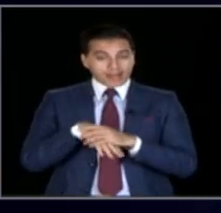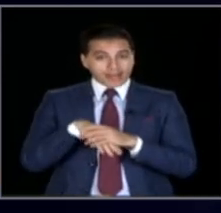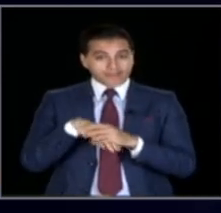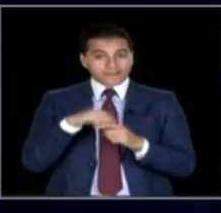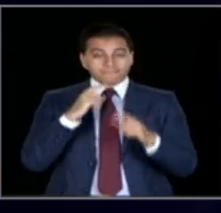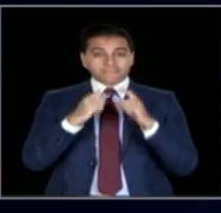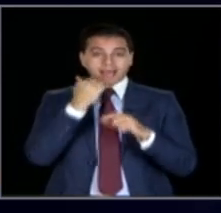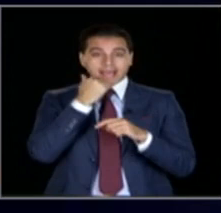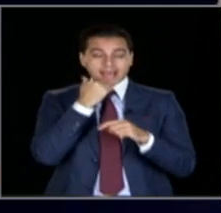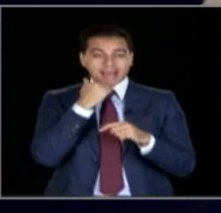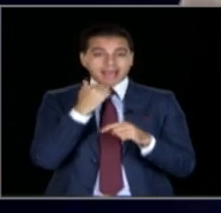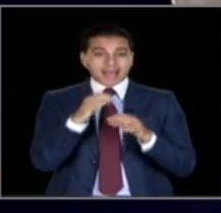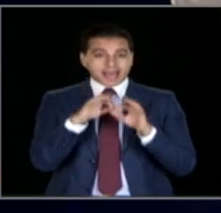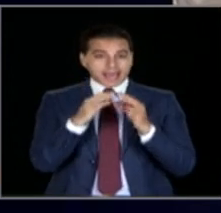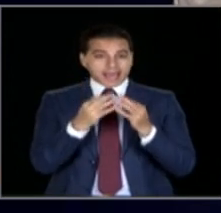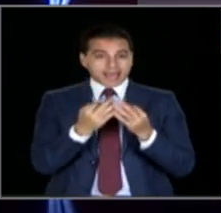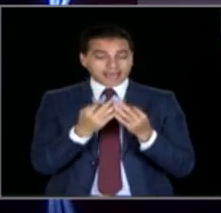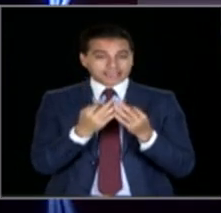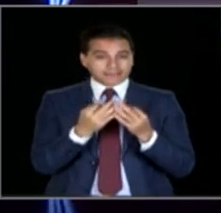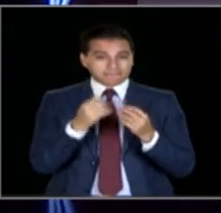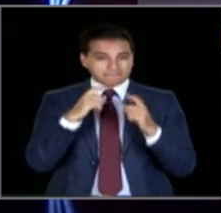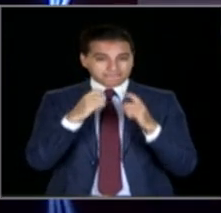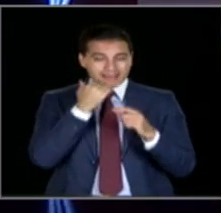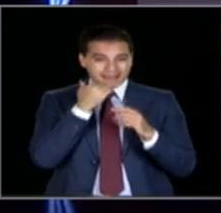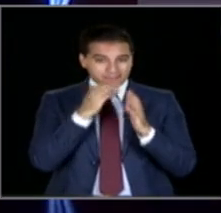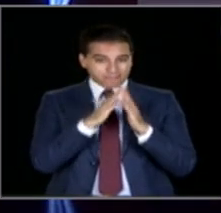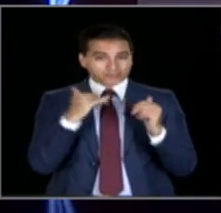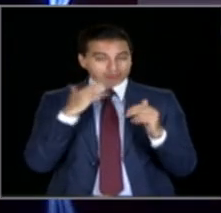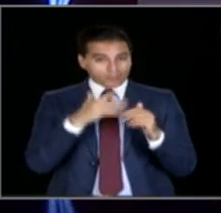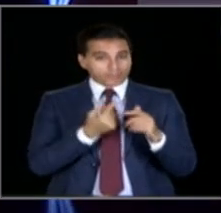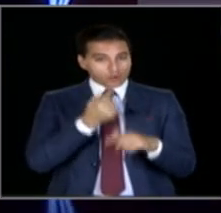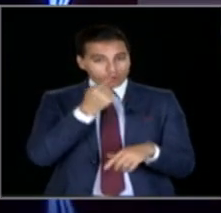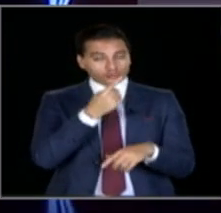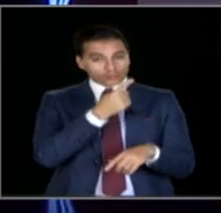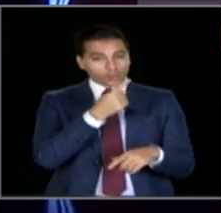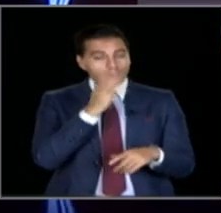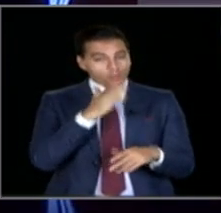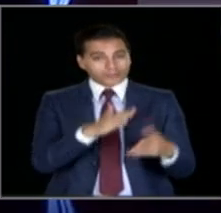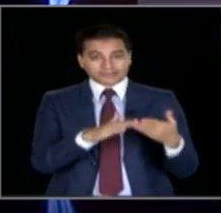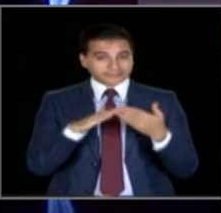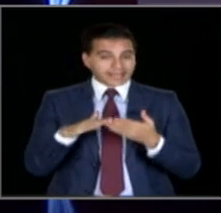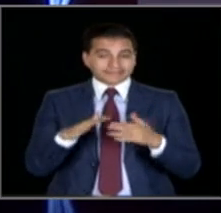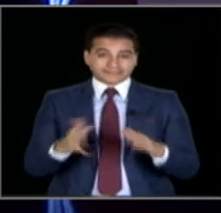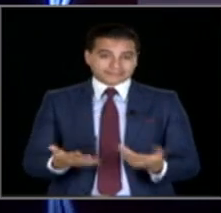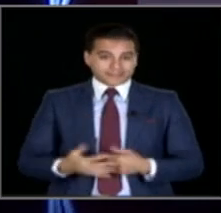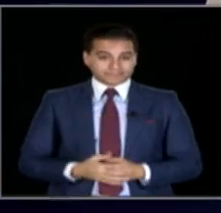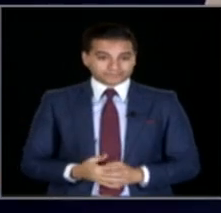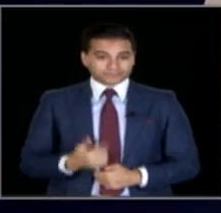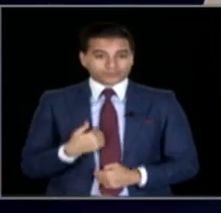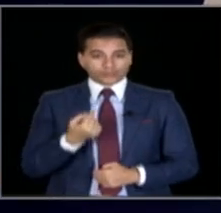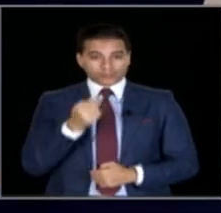للبنك الأهلي المصري ونشوف البنك الأهلي المصري ممكن يدعمكم إزاي. اتفقنا؟ اتفقنا. ينفع أطلب